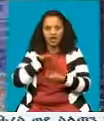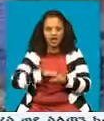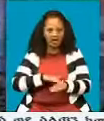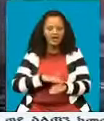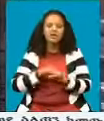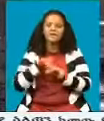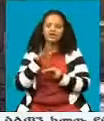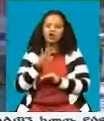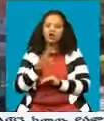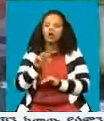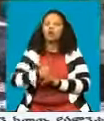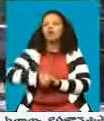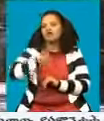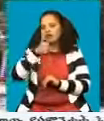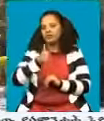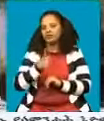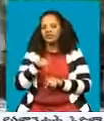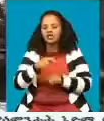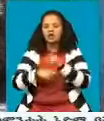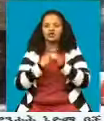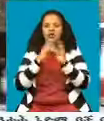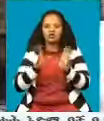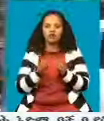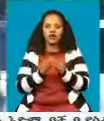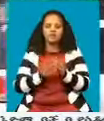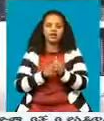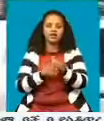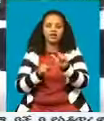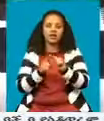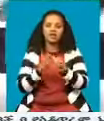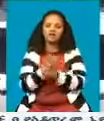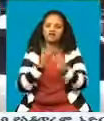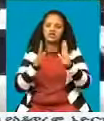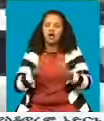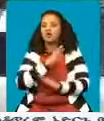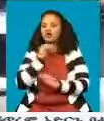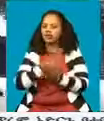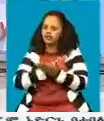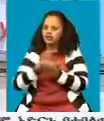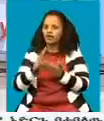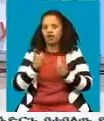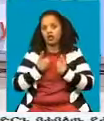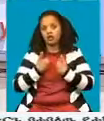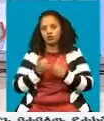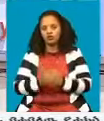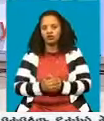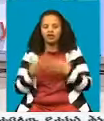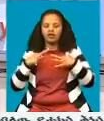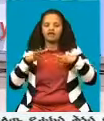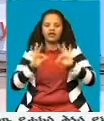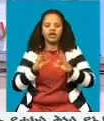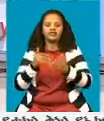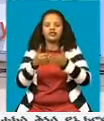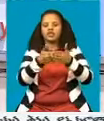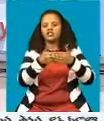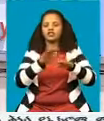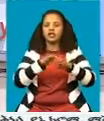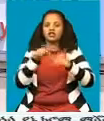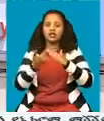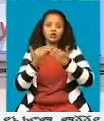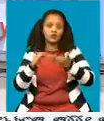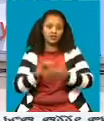በተለይ ዋና የዚህ አመታዊ ጉባኤ መሪ ቃልም ፍትሐዊ እና ጥራት ያለው ጤና ተደራሽነት ላይ